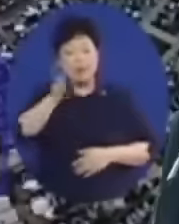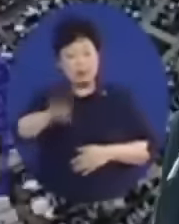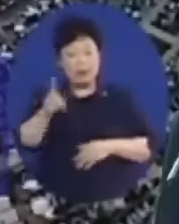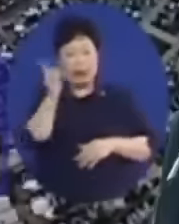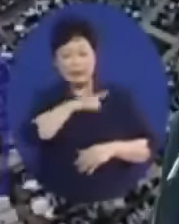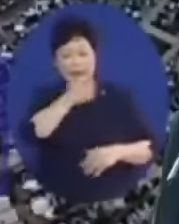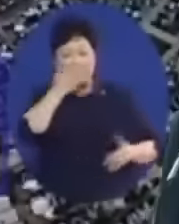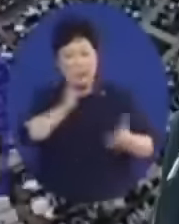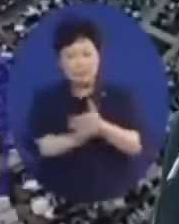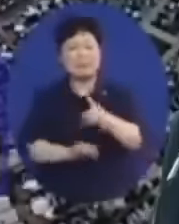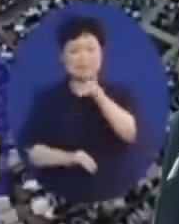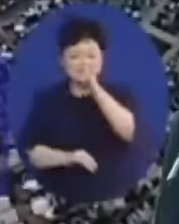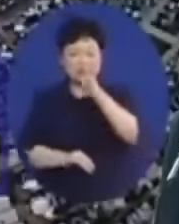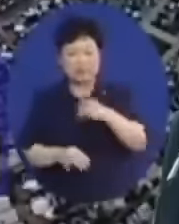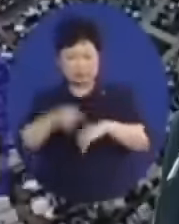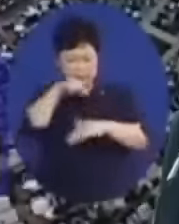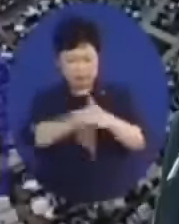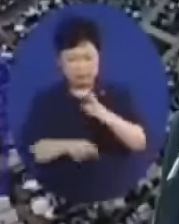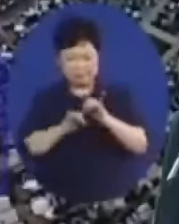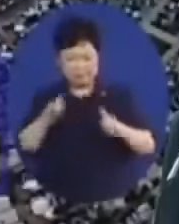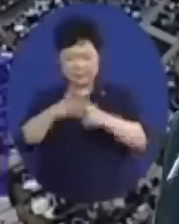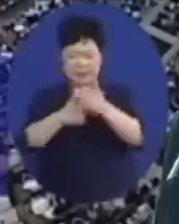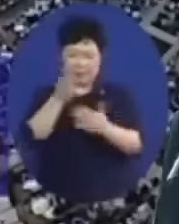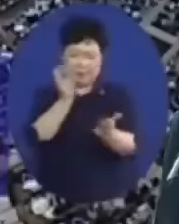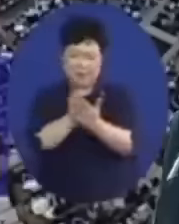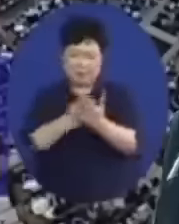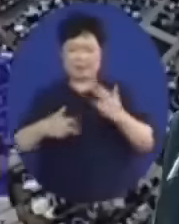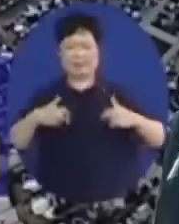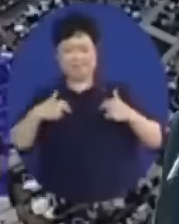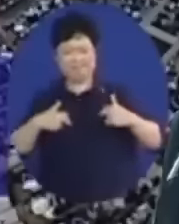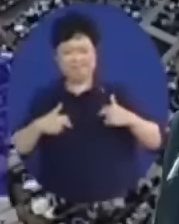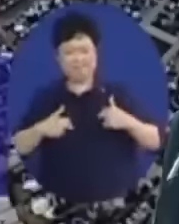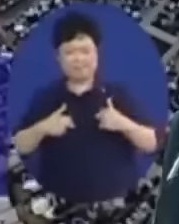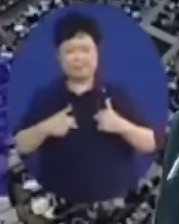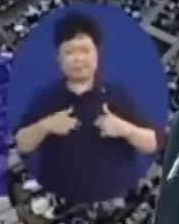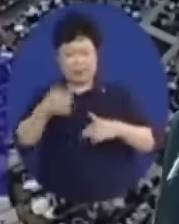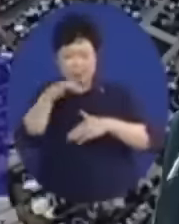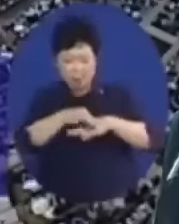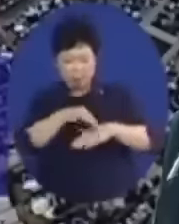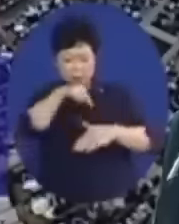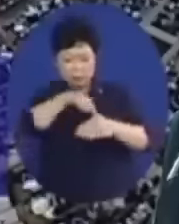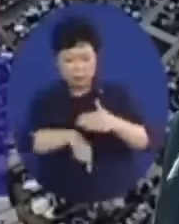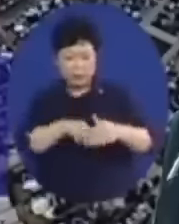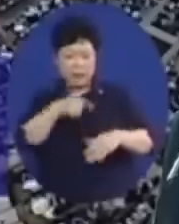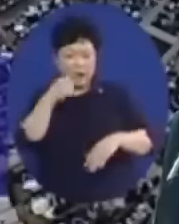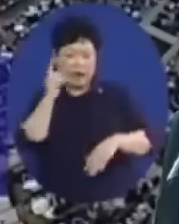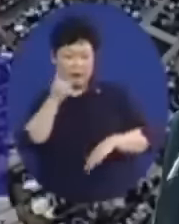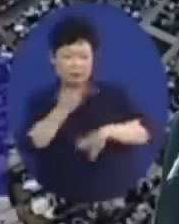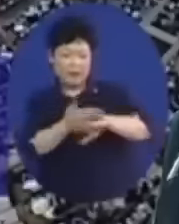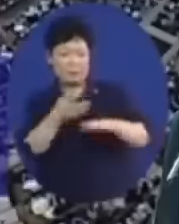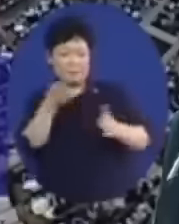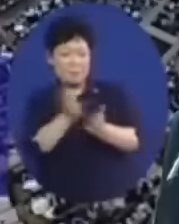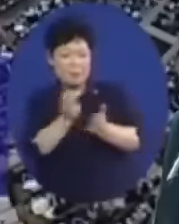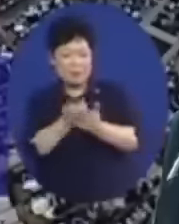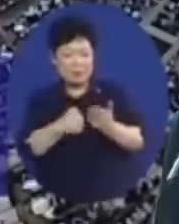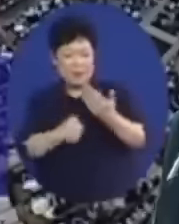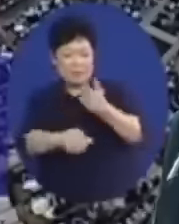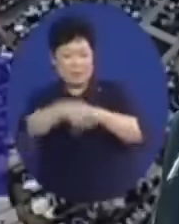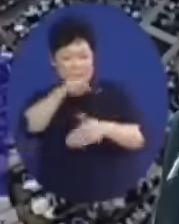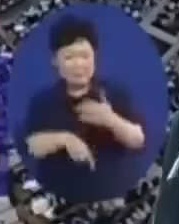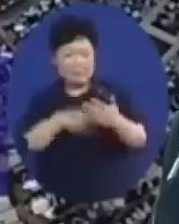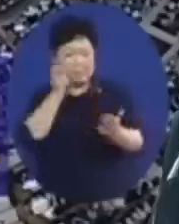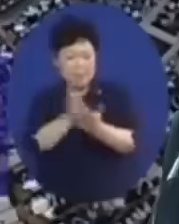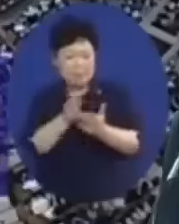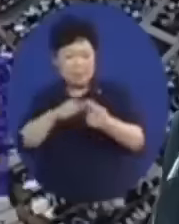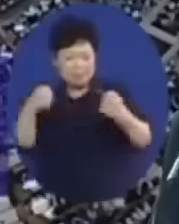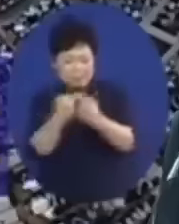함께 있는 것이로다. 내 속사람으로는 하나님의 법을 즐거워하되 내 지체 속에서 한 다른 법이 내 마음의 법과 싸워 내